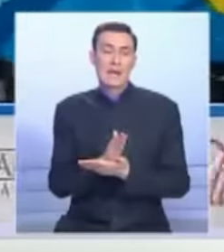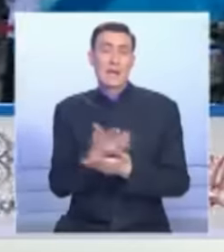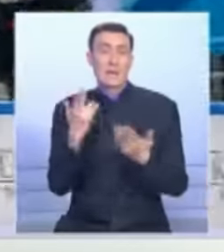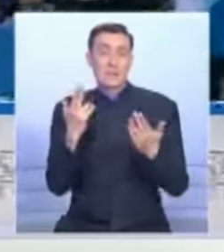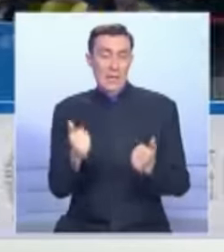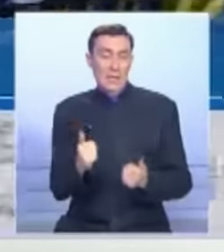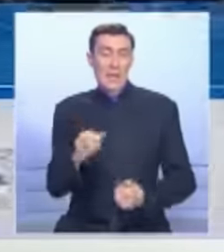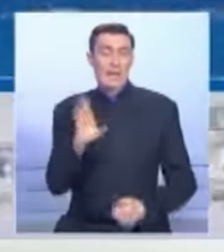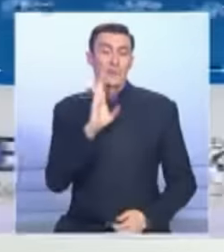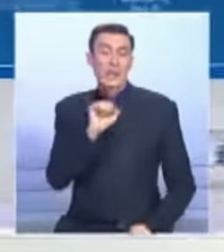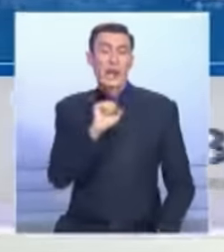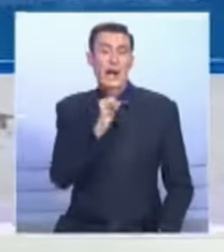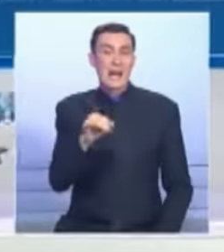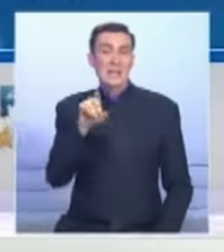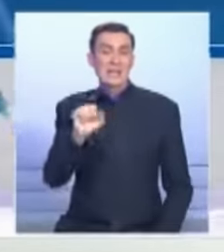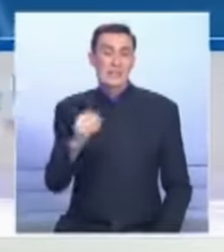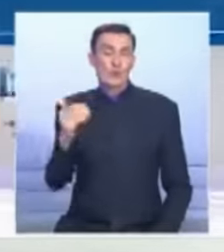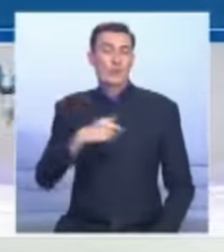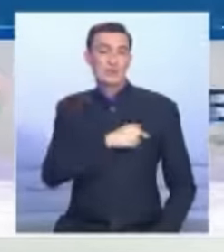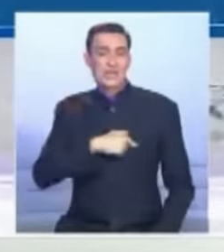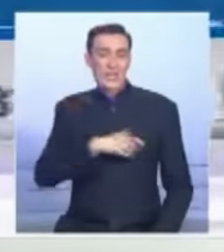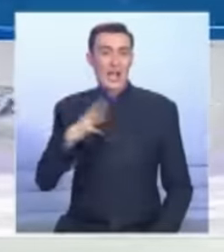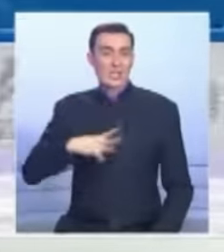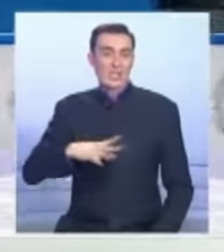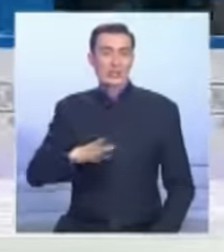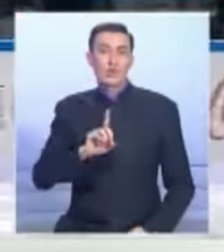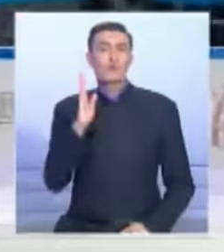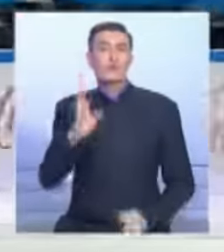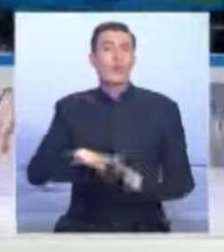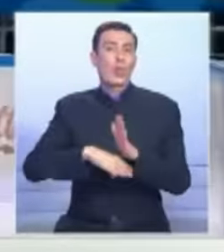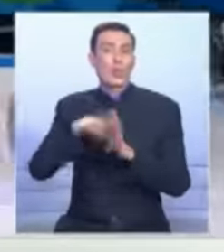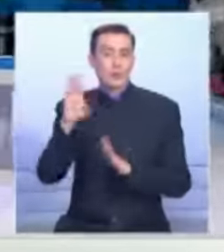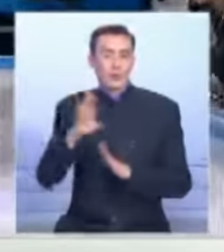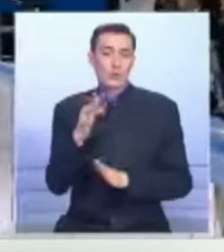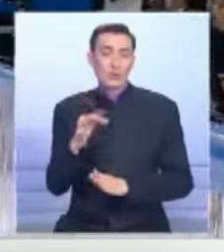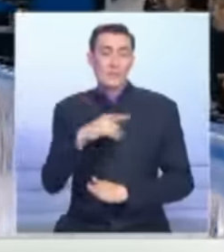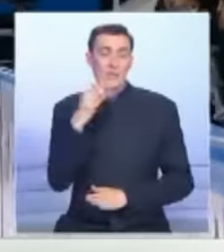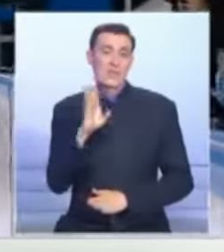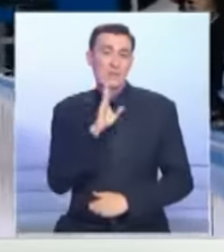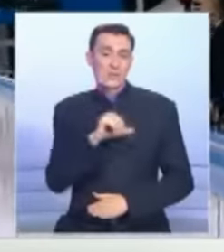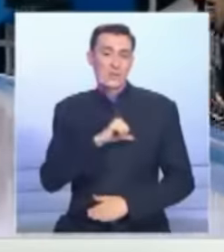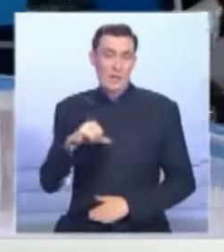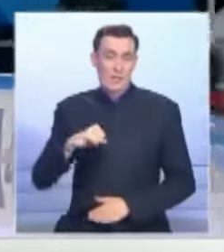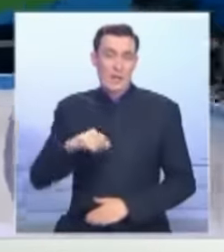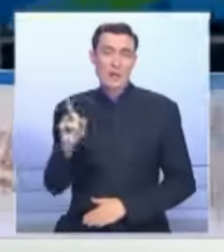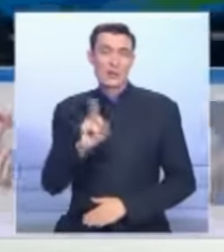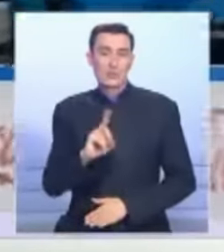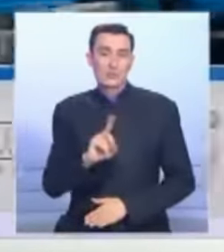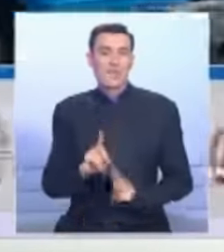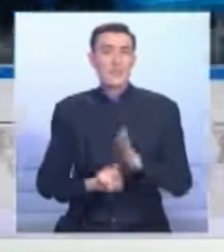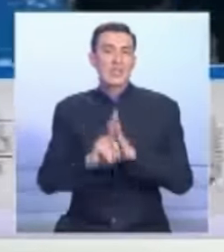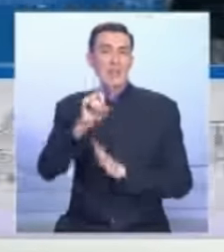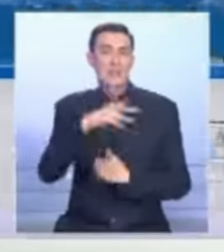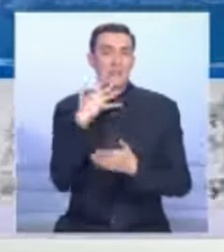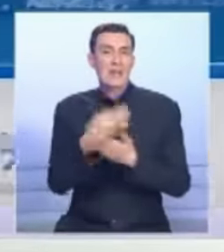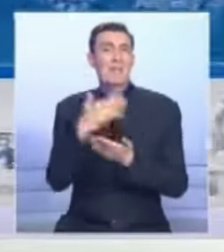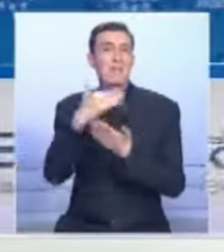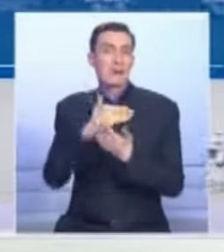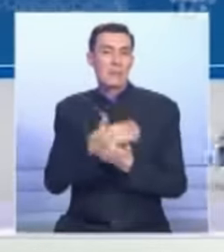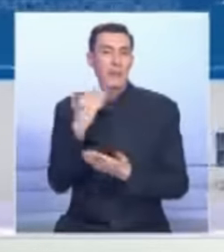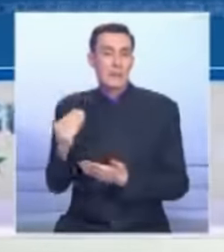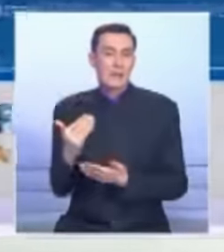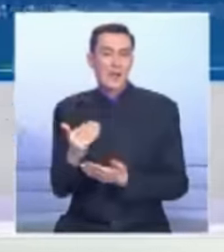от Айзы мы все, и в том числе ее тренеры, ожидали лучших результатов, но, как вчера сказала сама девушка, в самом начале своей программы